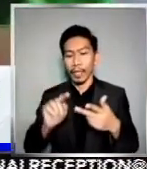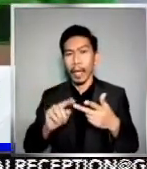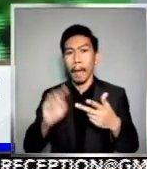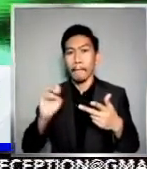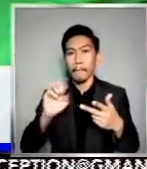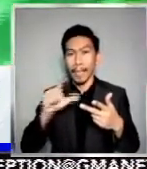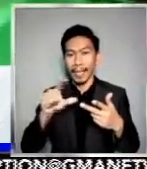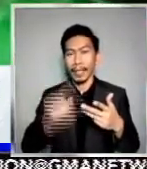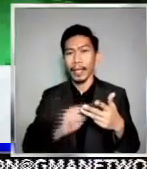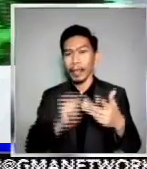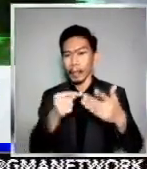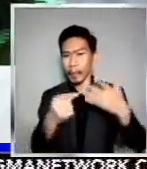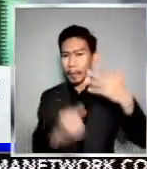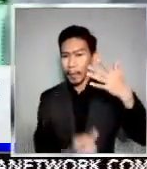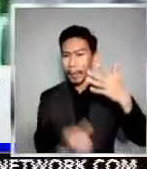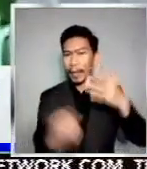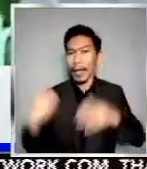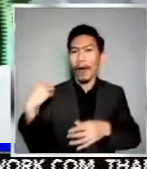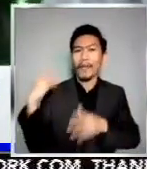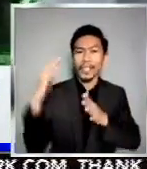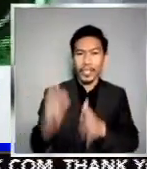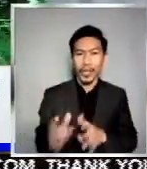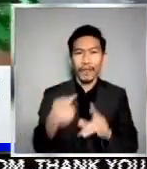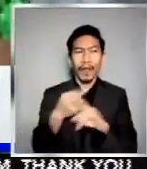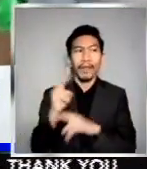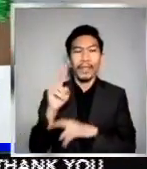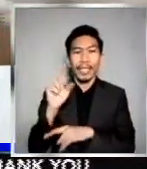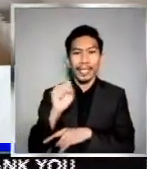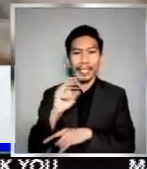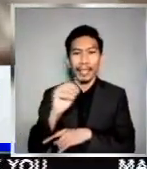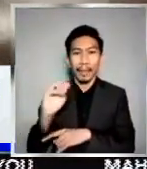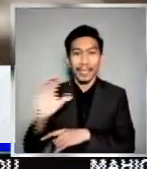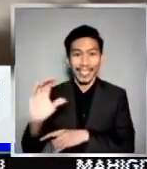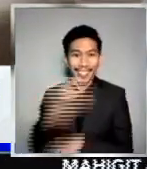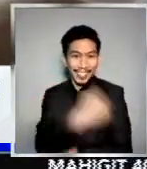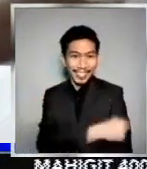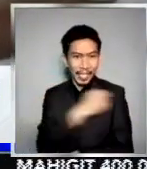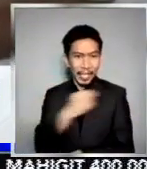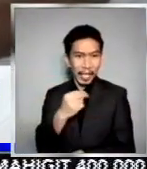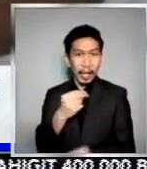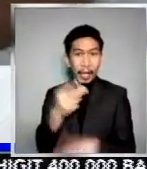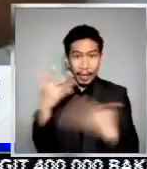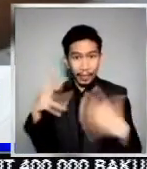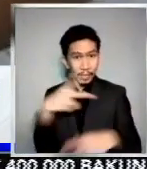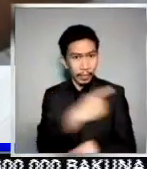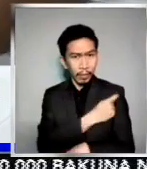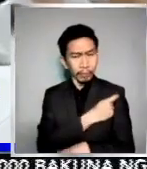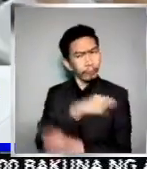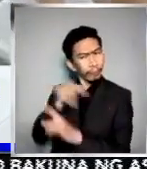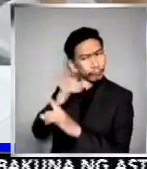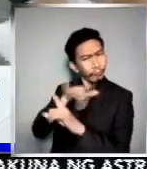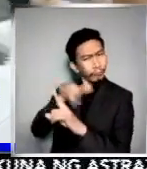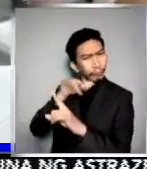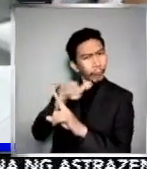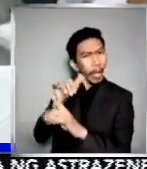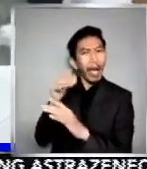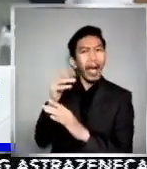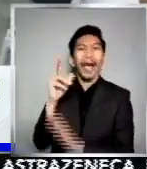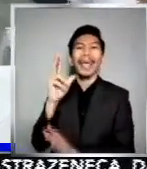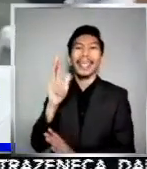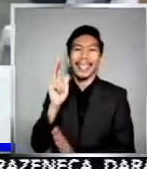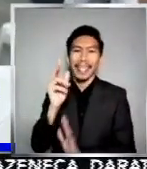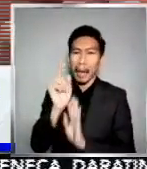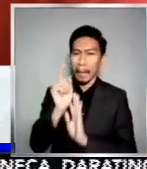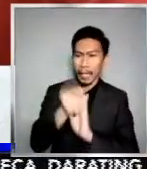ng VSMMC. Matapos nito, masusi silang inobserbahan sa loob ng 30 minutos para i-monitor ang side effect